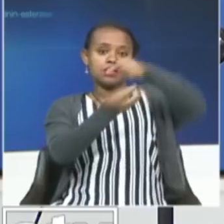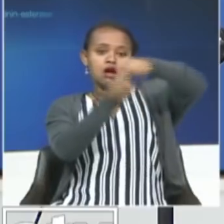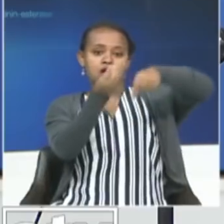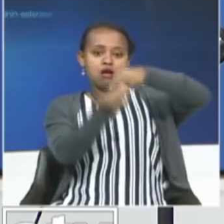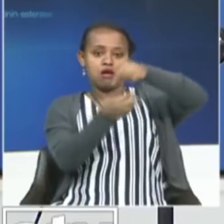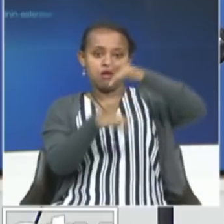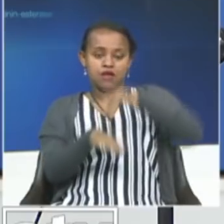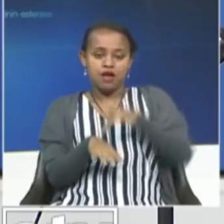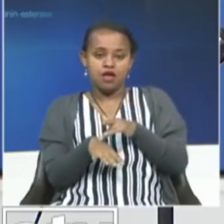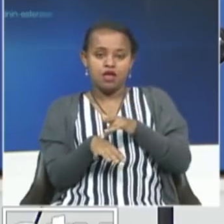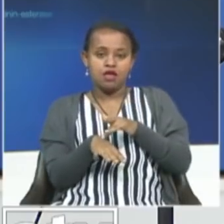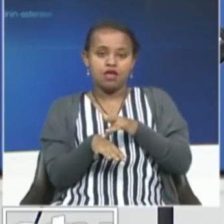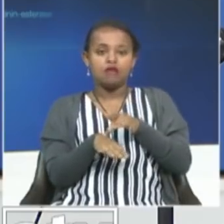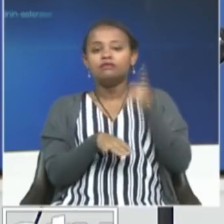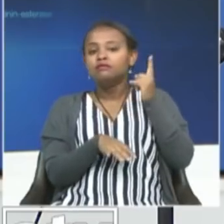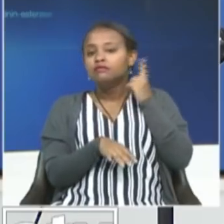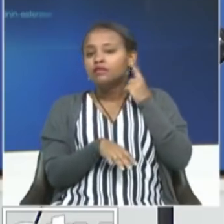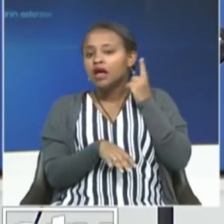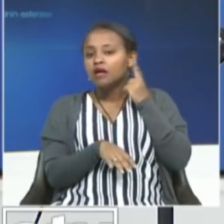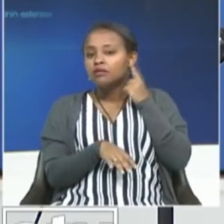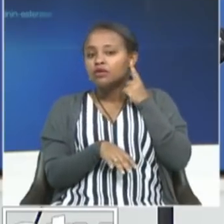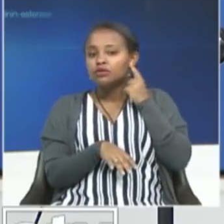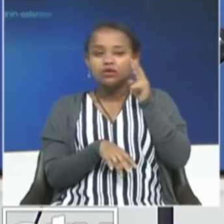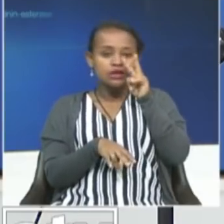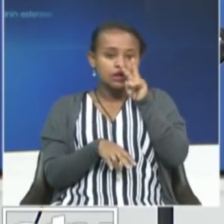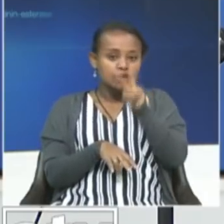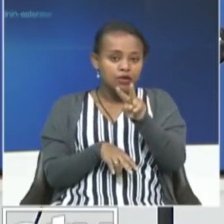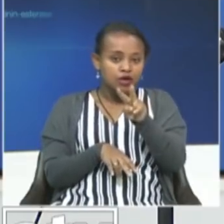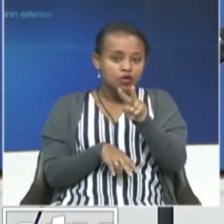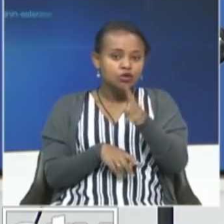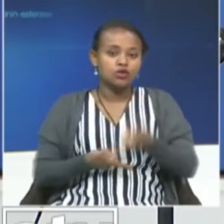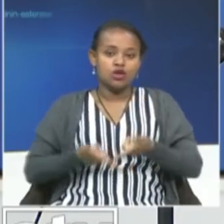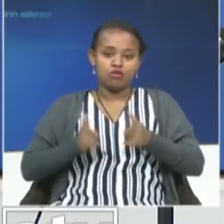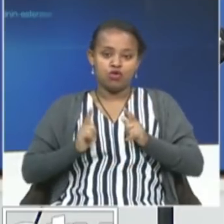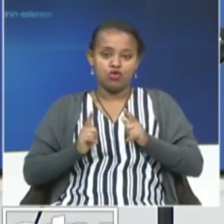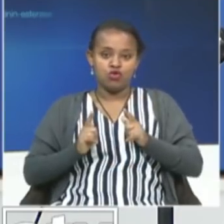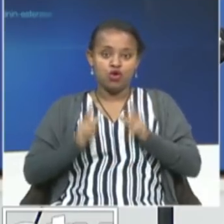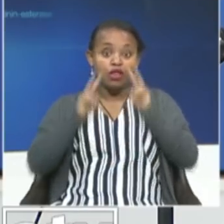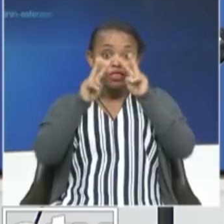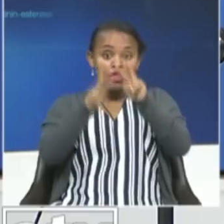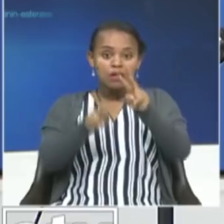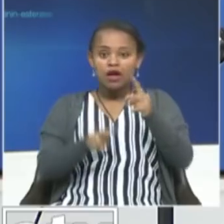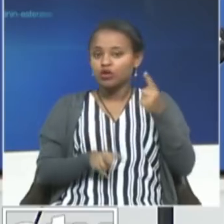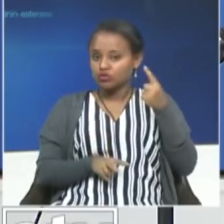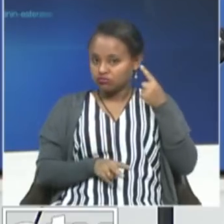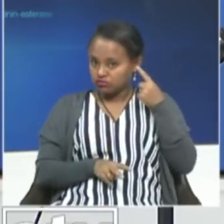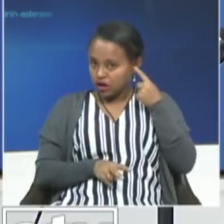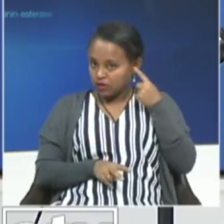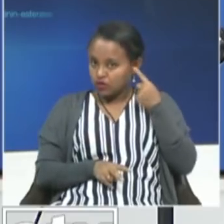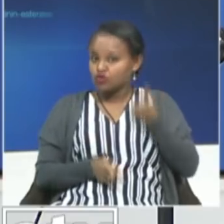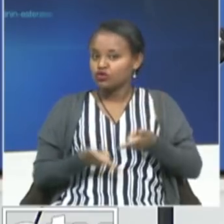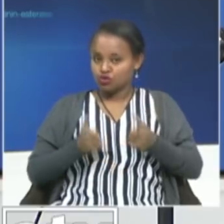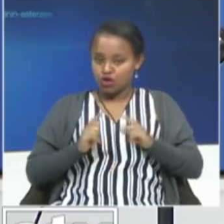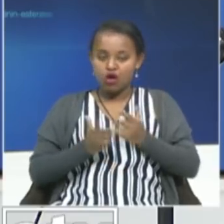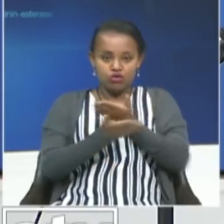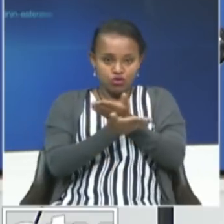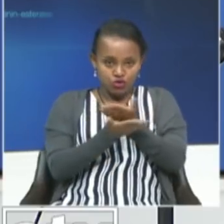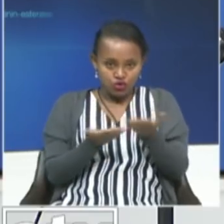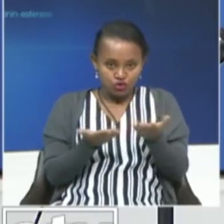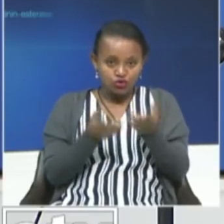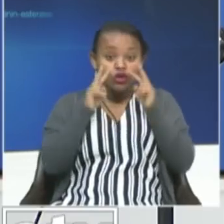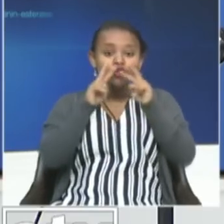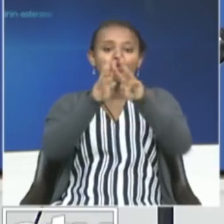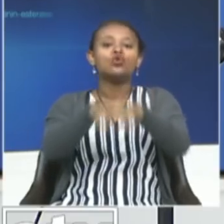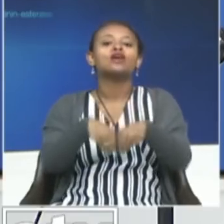ላይ ያደመጡን የተመለከቱን የሚኖሩ ተመልካቾች አድማጮች ይኖራሉ። ነገሩን